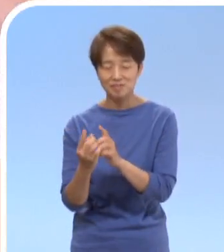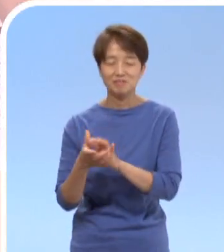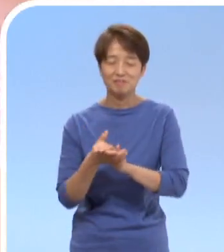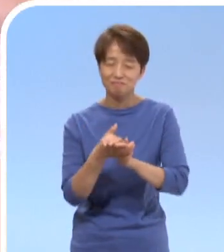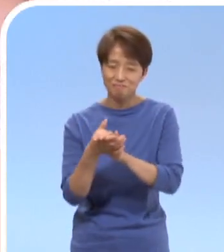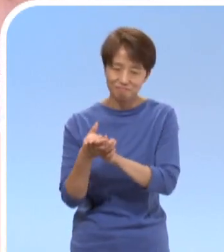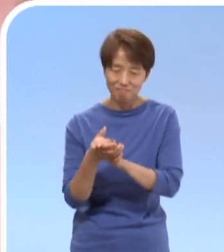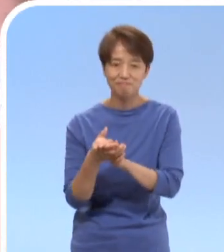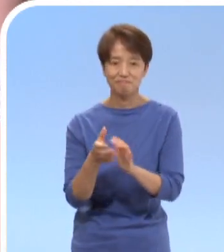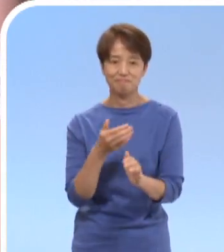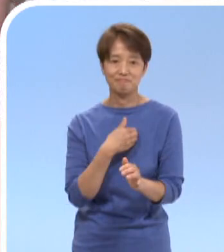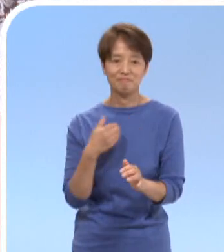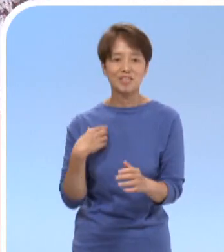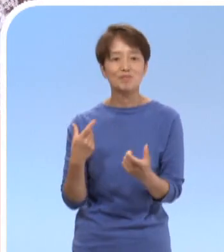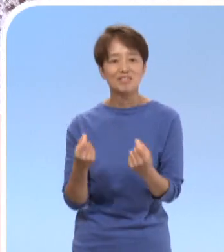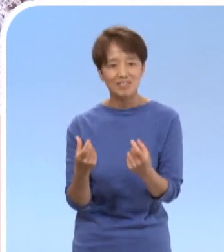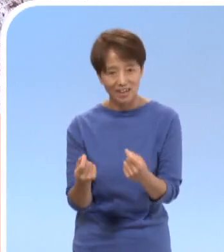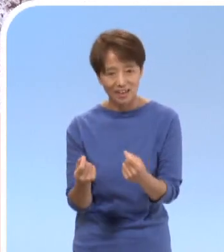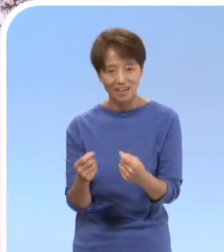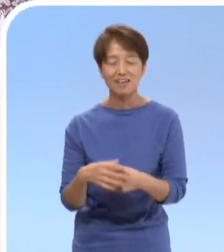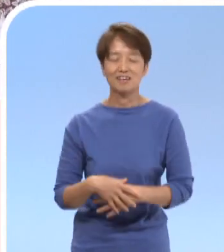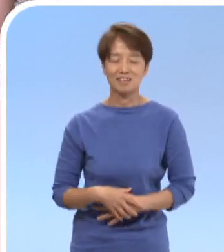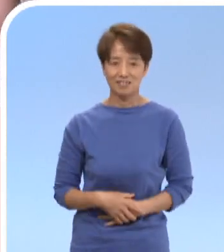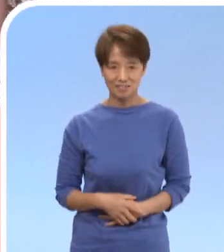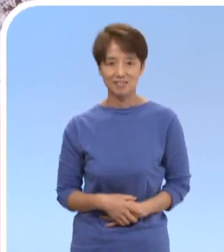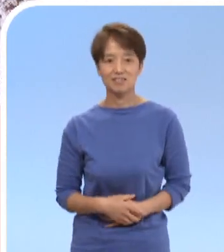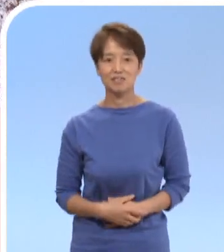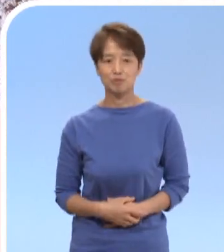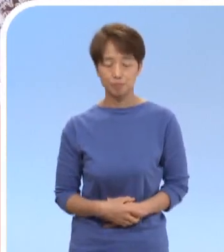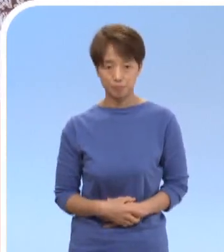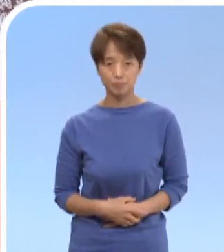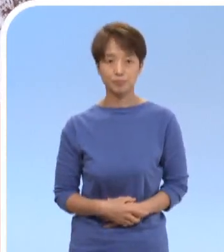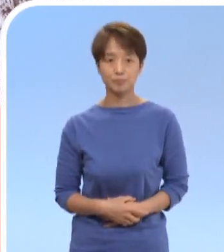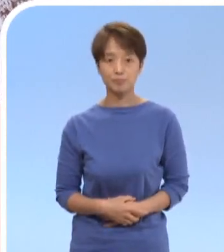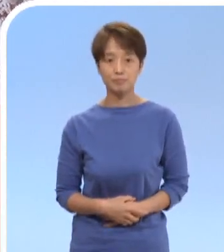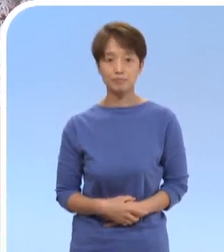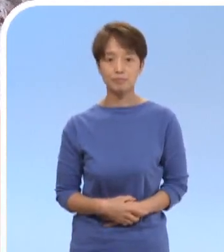って一緒に体操してたら、はい、なんか自然と絆が生まれますよね。